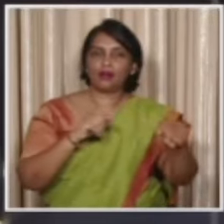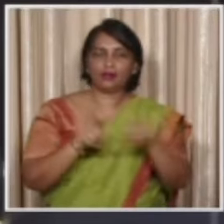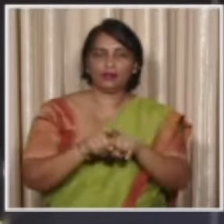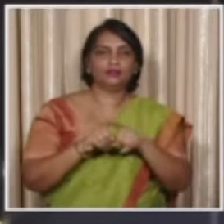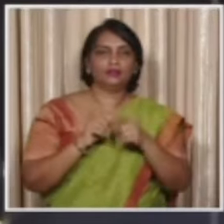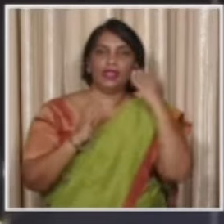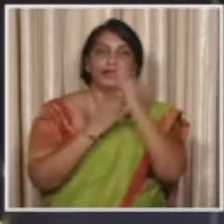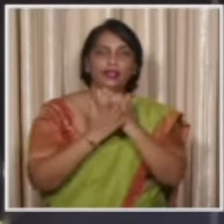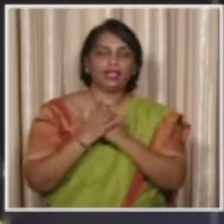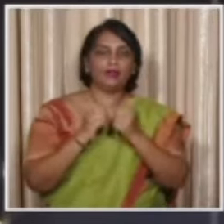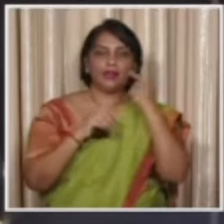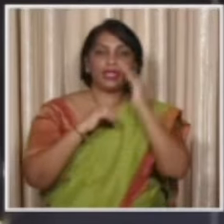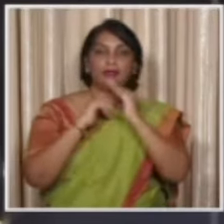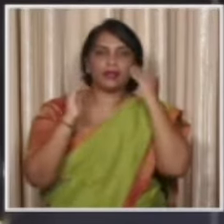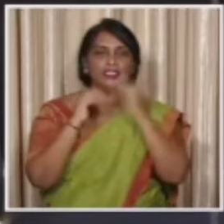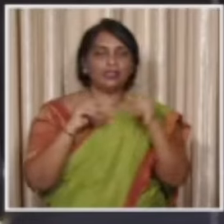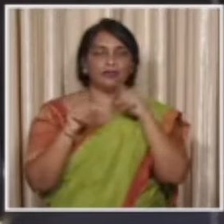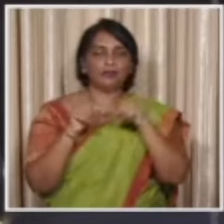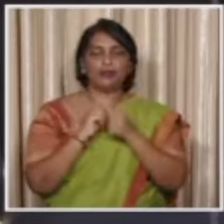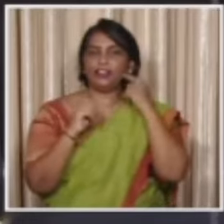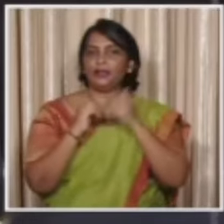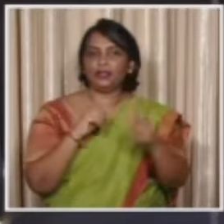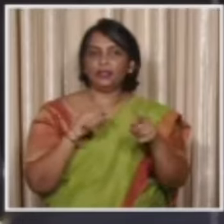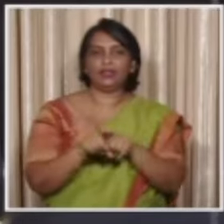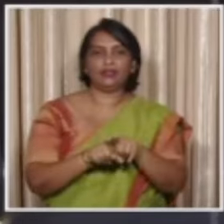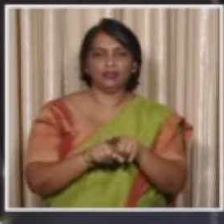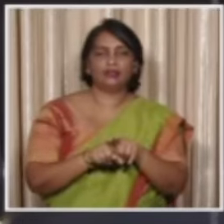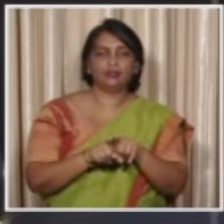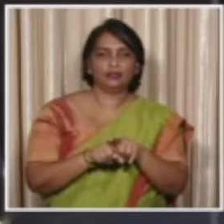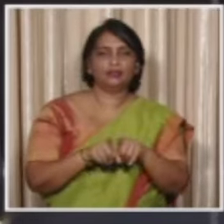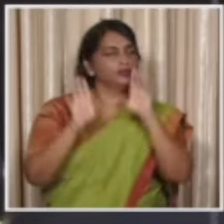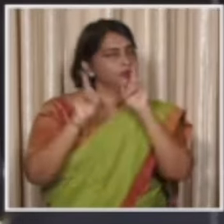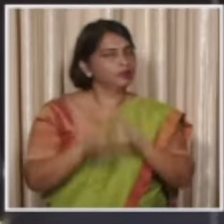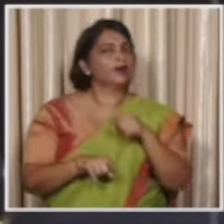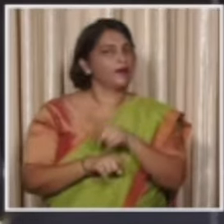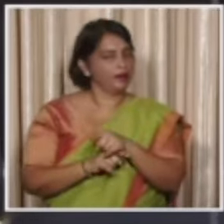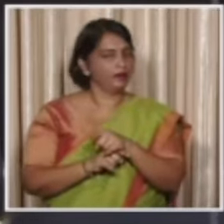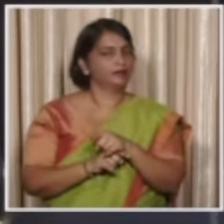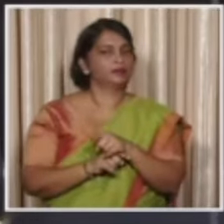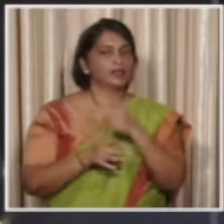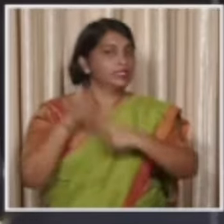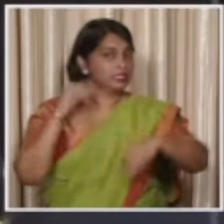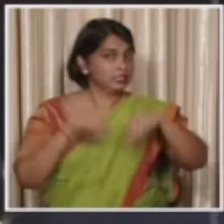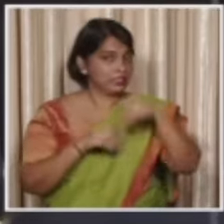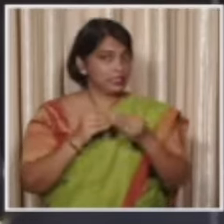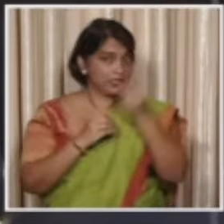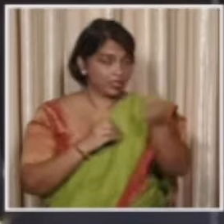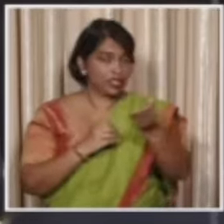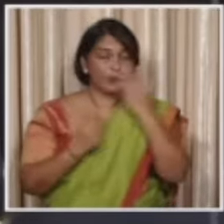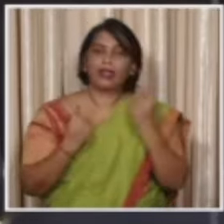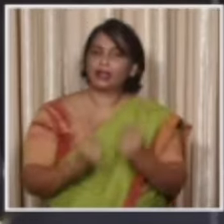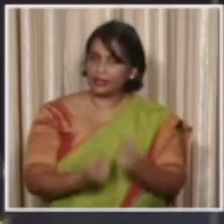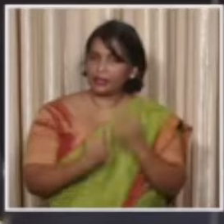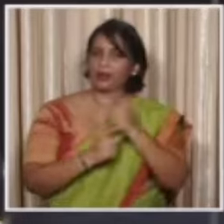විදිහට සාකච්ඡාවක් ආරම්භ කරන්න කියලා. ඔබතුමා හොඳටම දන්නවා මේ කතාව. ඊට පස්සේ කියලා තියෙනවා ඡන්දයක් ලබා දෙන්න හැකි ඉක්මනින්